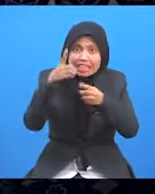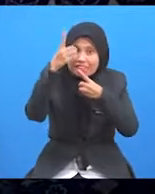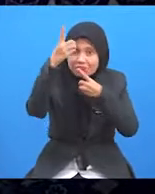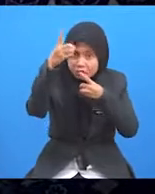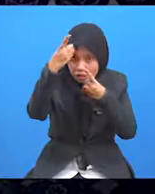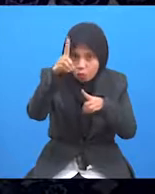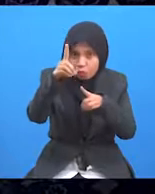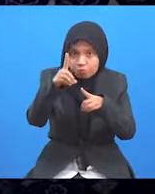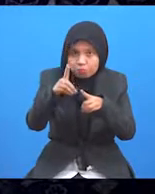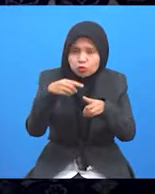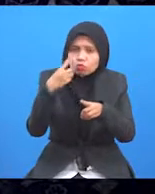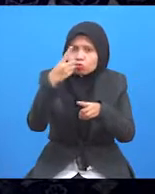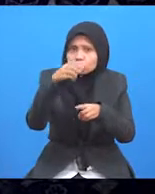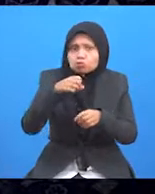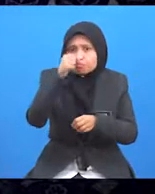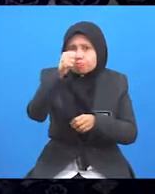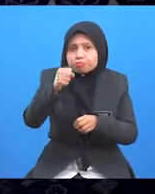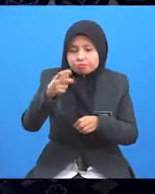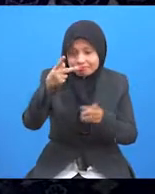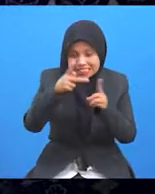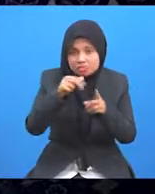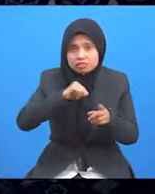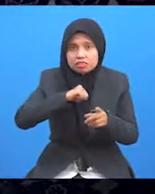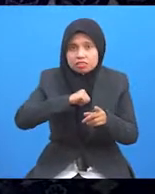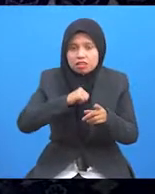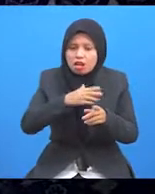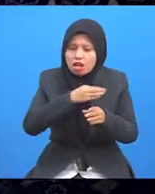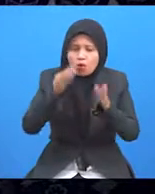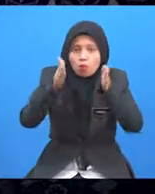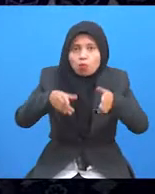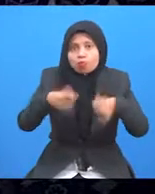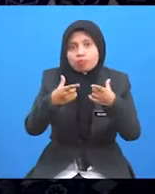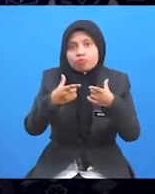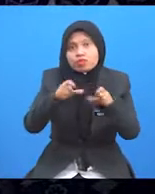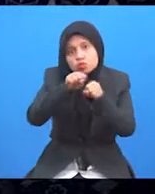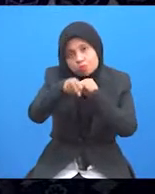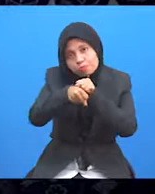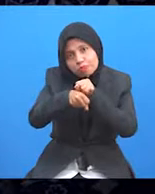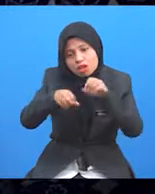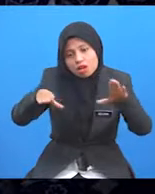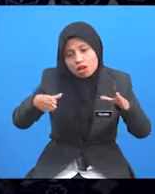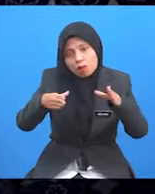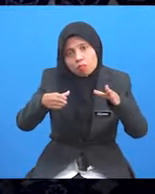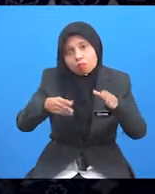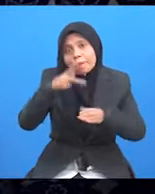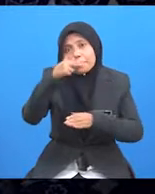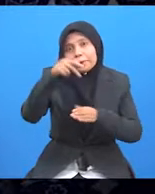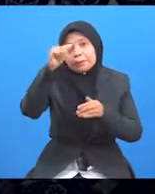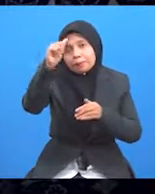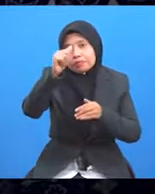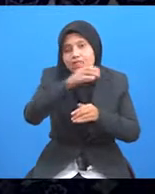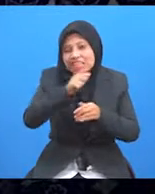dan orang lain agar melaksanakan perintah Allah dan menjauhi perkara yang dilarangnya